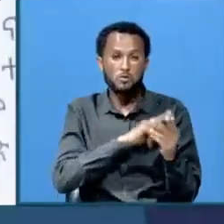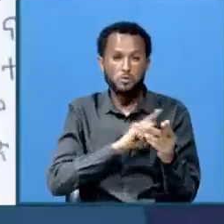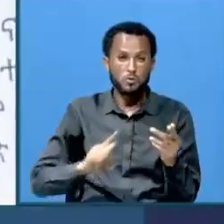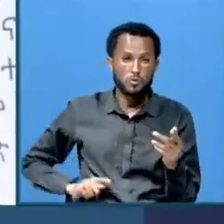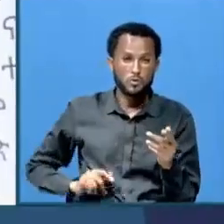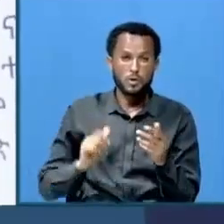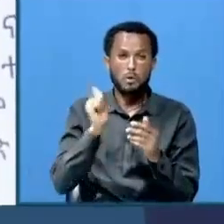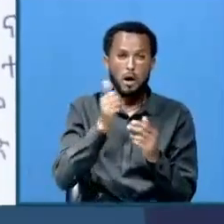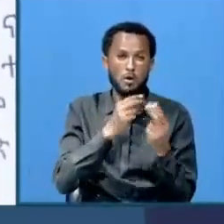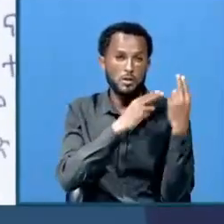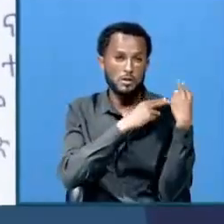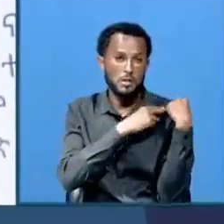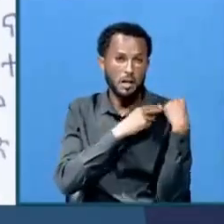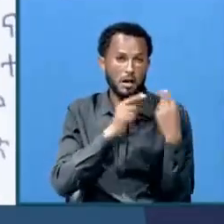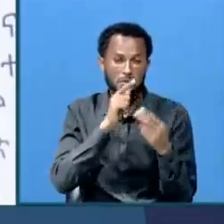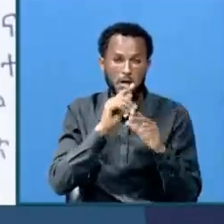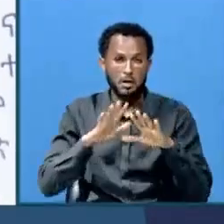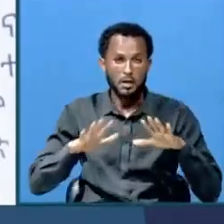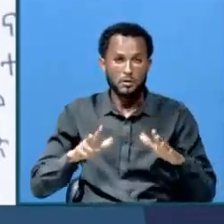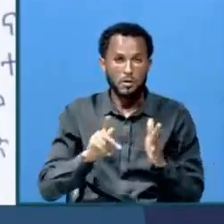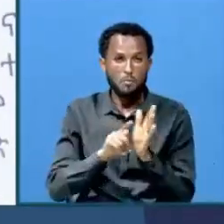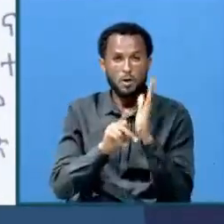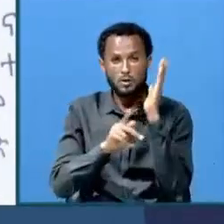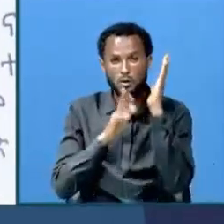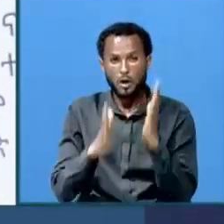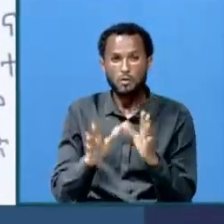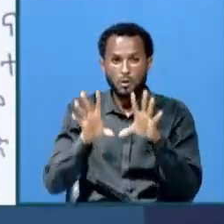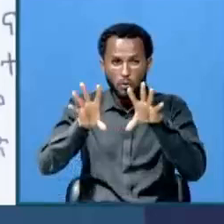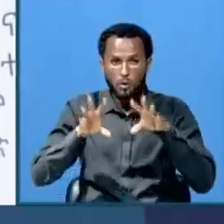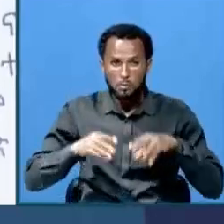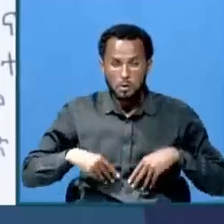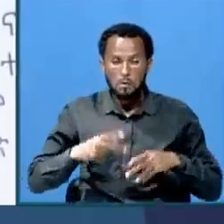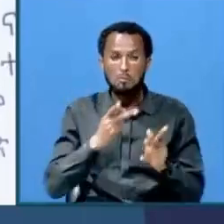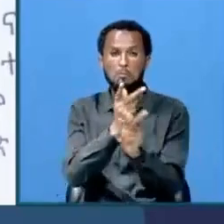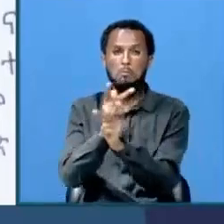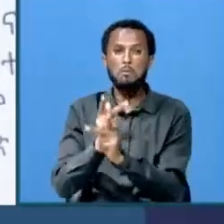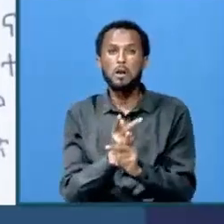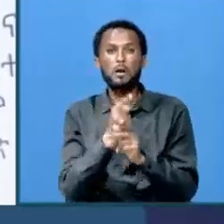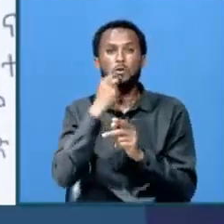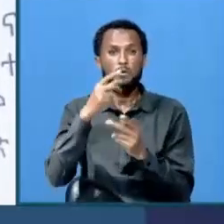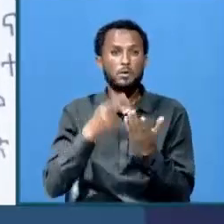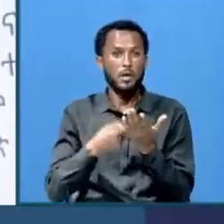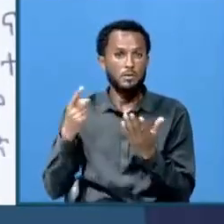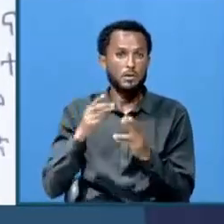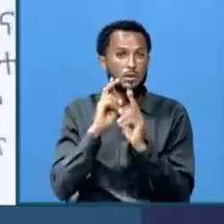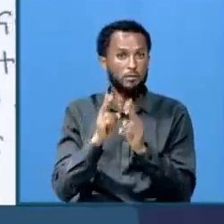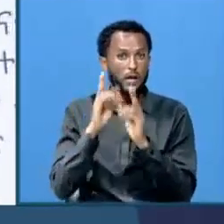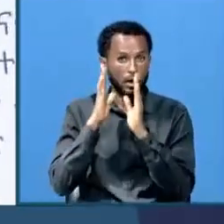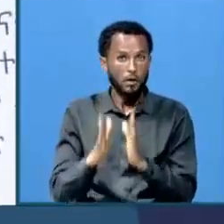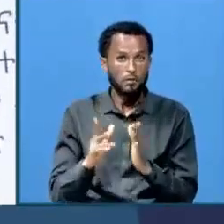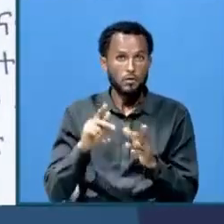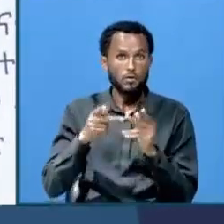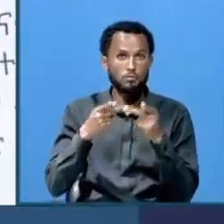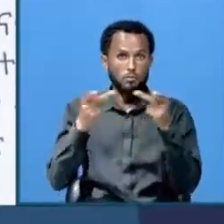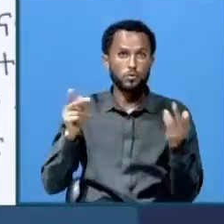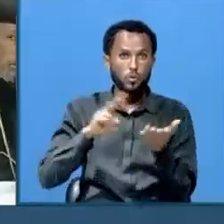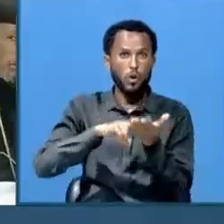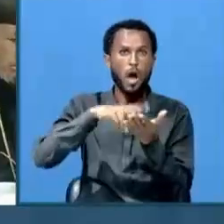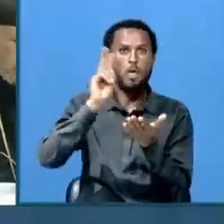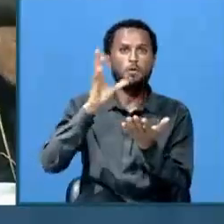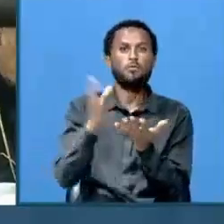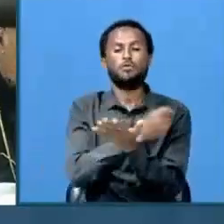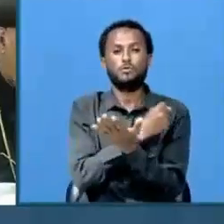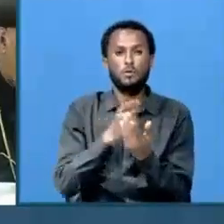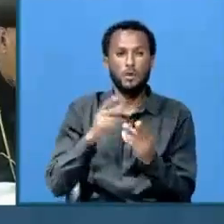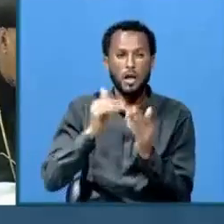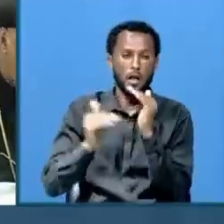ስልጣን መረጋገፅን ፖለቲካዊ ቅቡልነቱ ንምሕላውን ብዝብል እዚ መንበር እዚ ካብ ታሪካዊ ቦትኡ ኣልዒሉ ወሲድዎ እዩ ማለት እዩ።